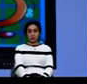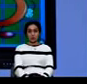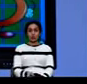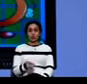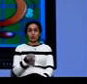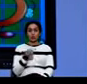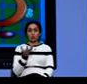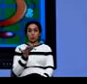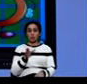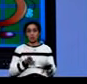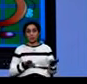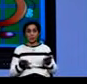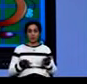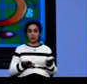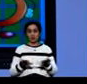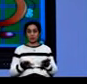Сколько пингвинов?